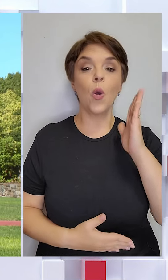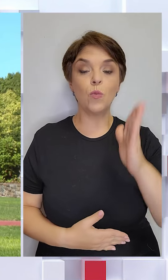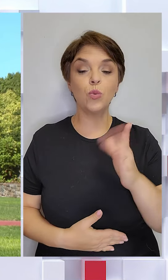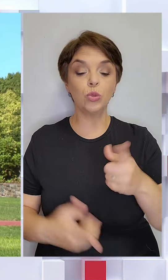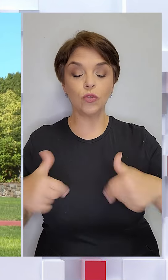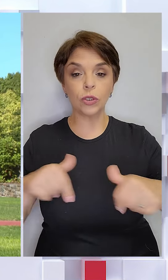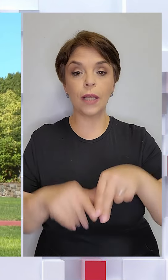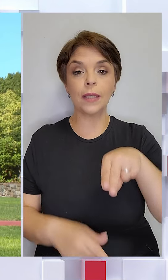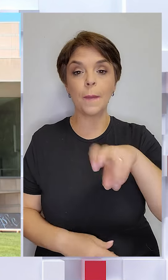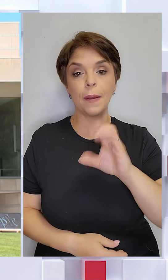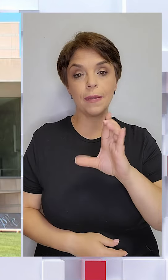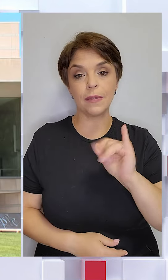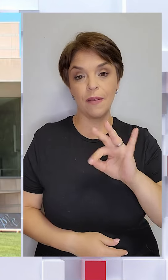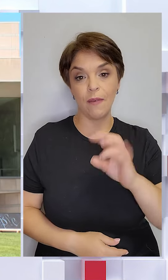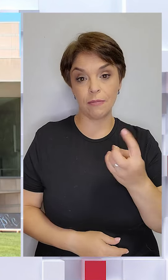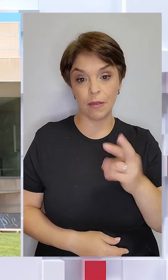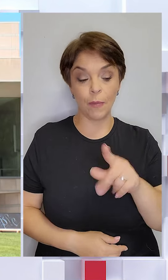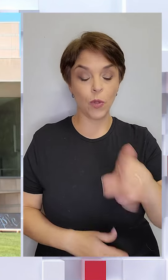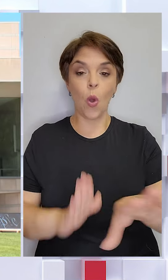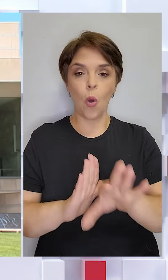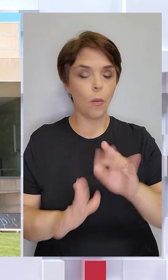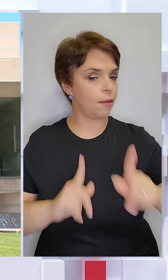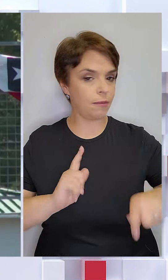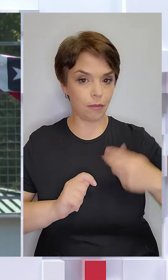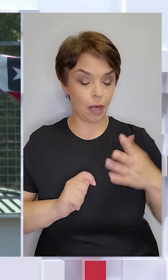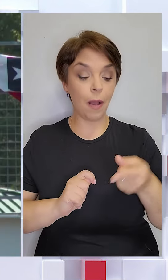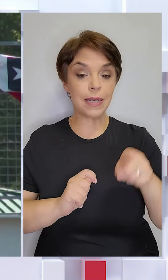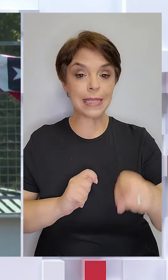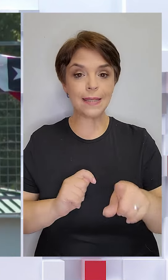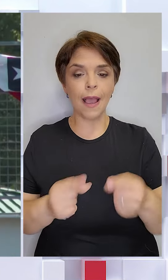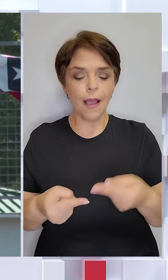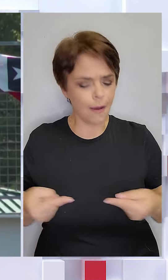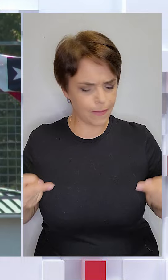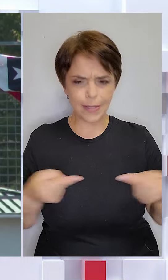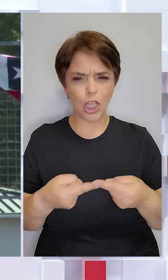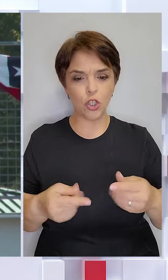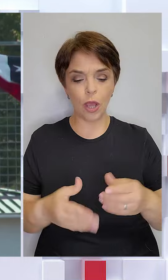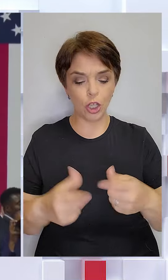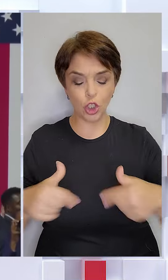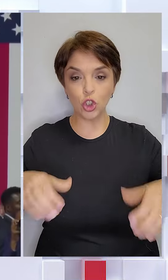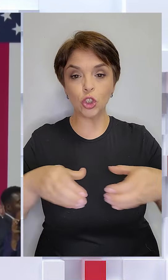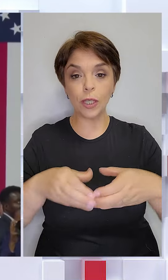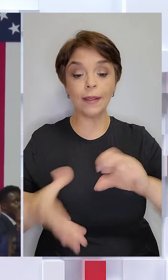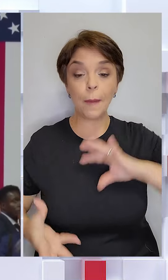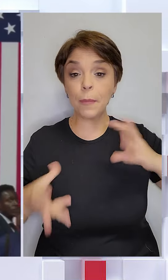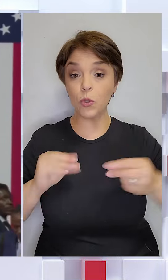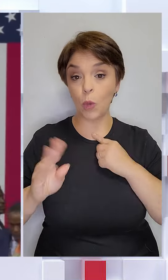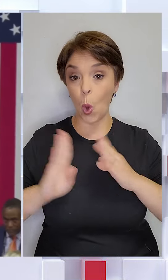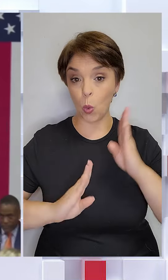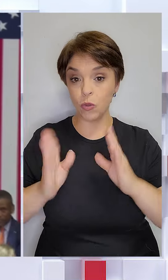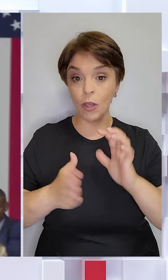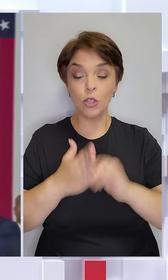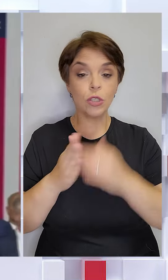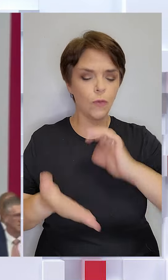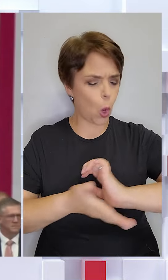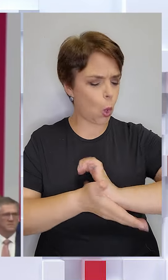в штаті Пенсильванія. Його обрали не дарма, адже це визначальний штат для підсумків голосування через